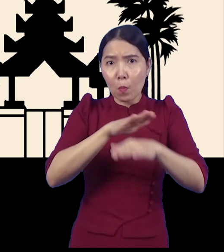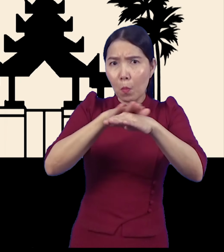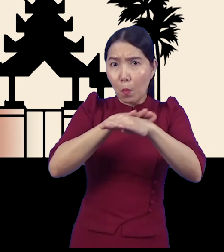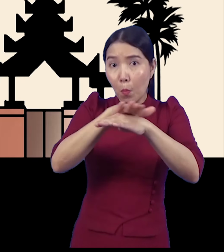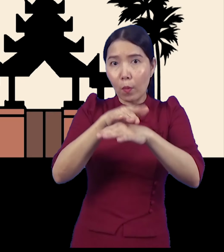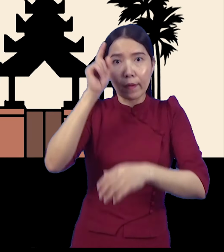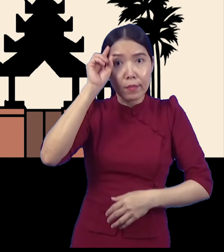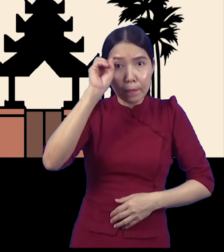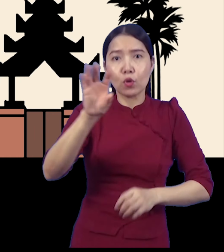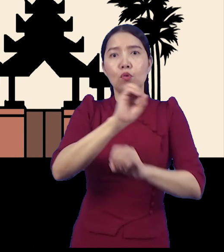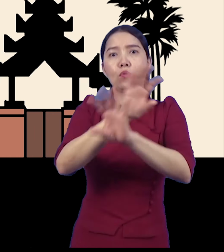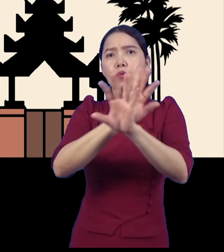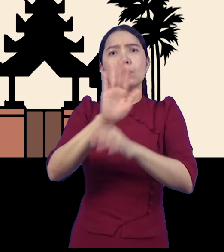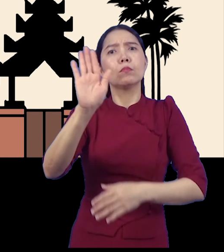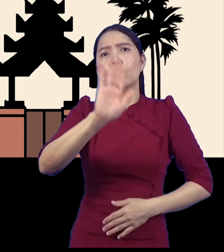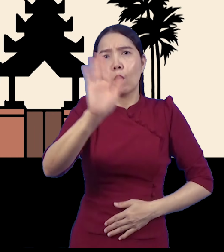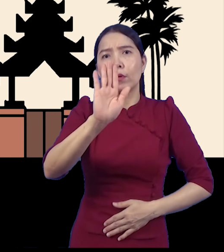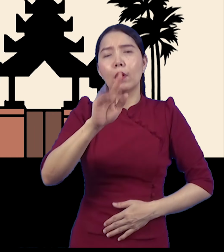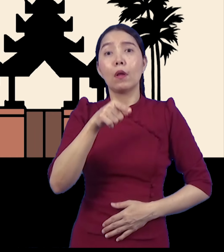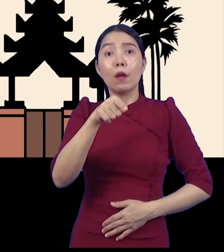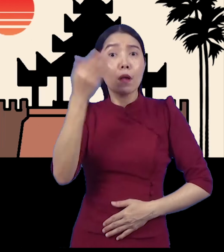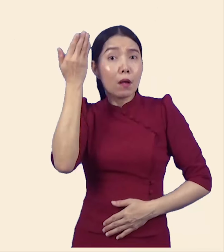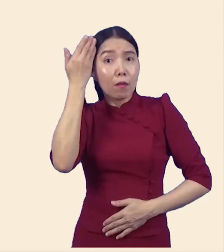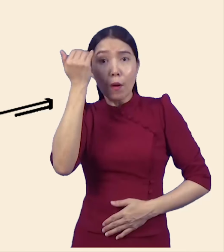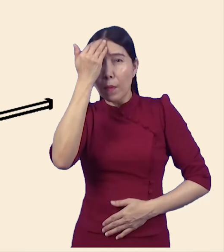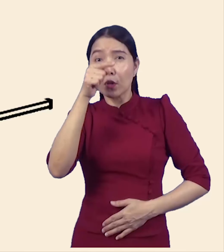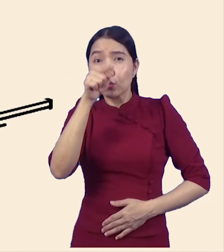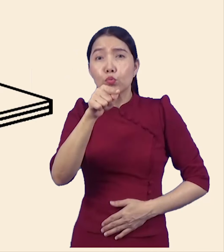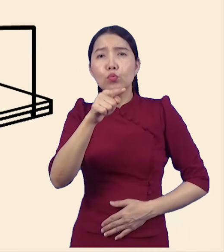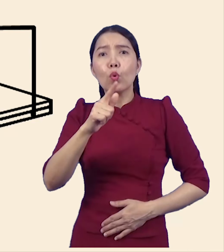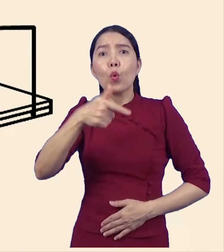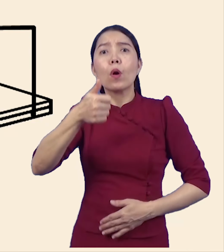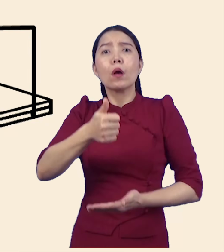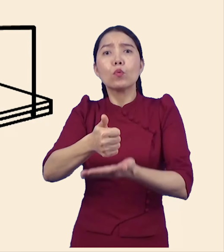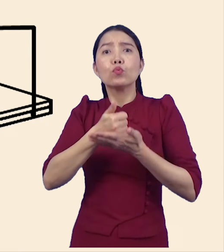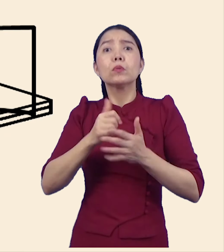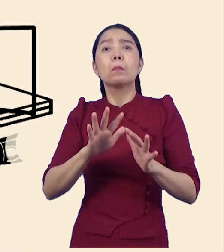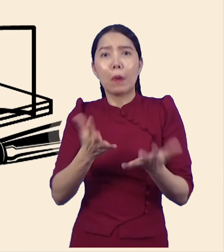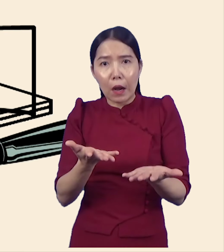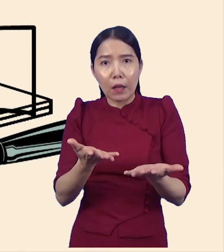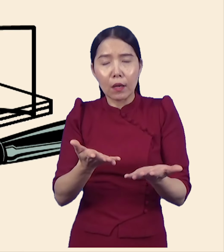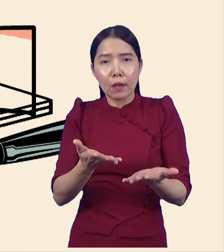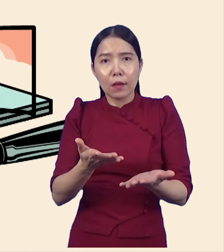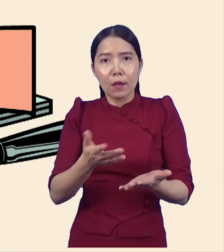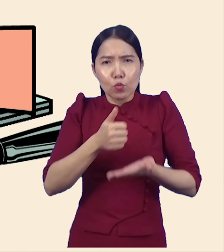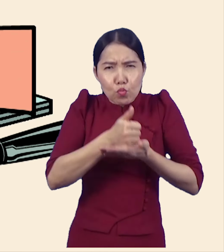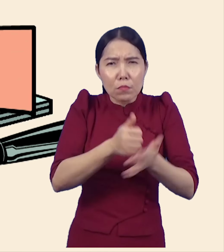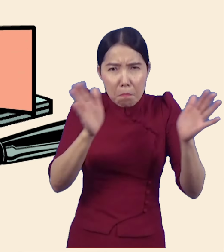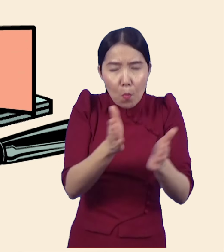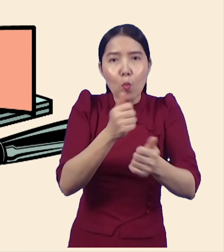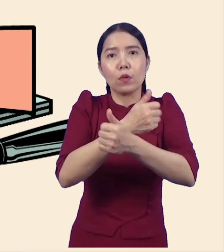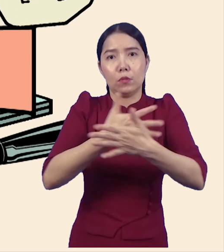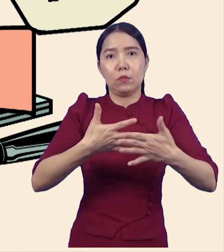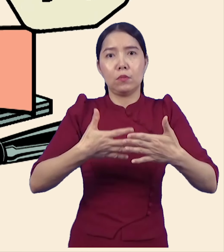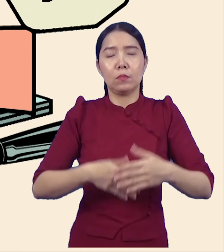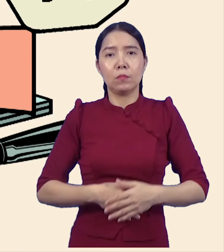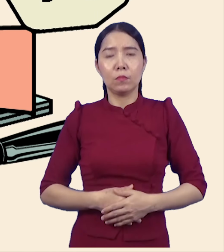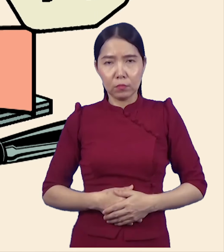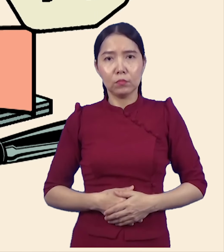ည်းနားလည်စေရန်ဖော်ပြပေးရမှာဖြစ်ပါတယ် ။ဖြစ်ရက်သတင်းကိုလူအများစိတ်ဝင်စားရုံသာပြုလုပ်ဖော်ပြခြင်းကို